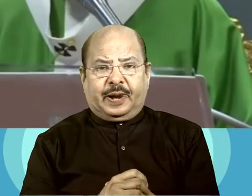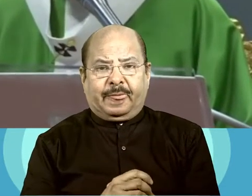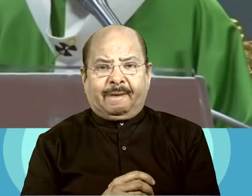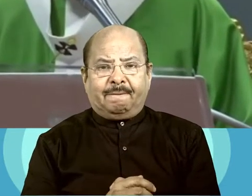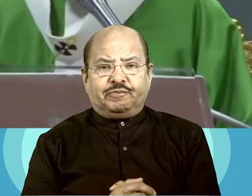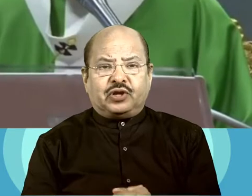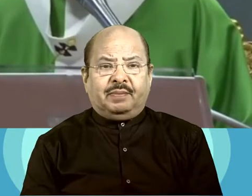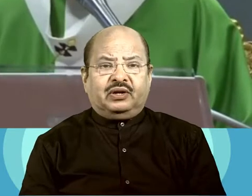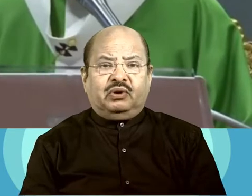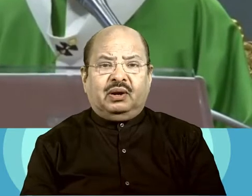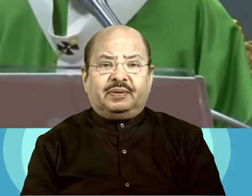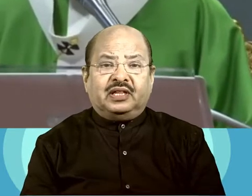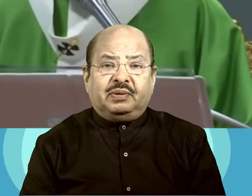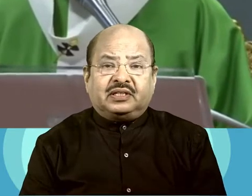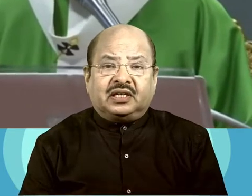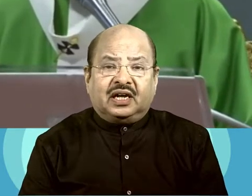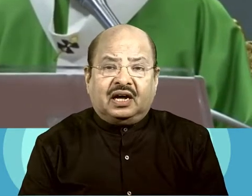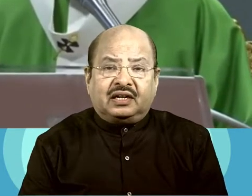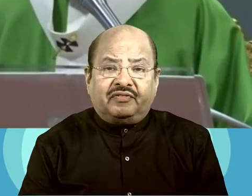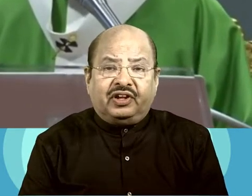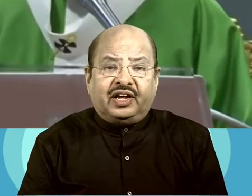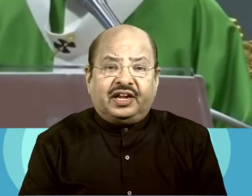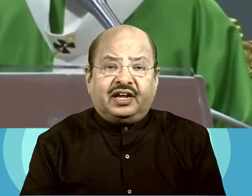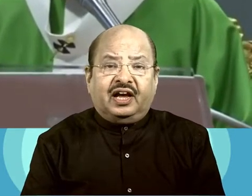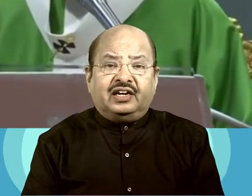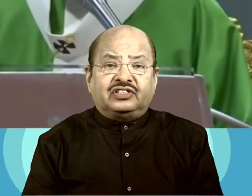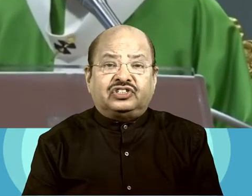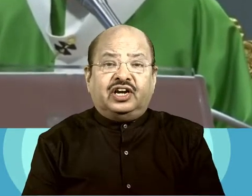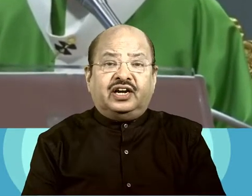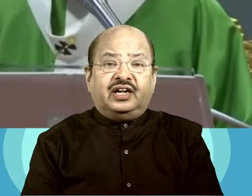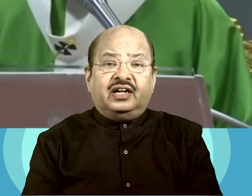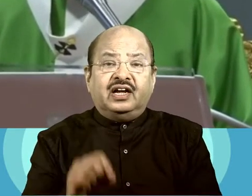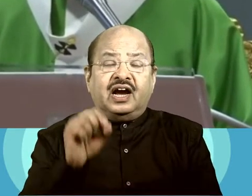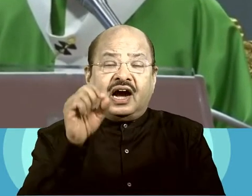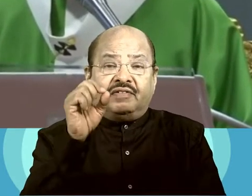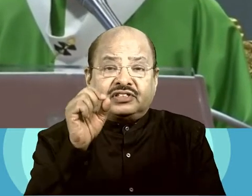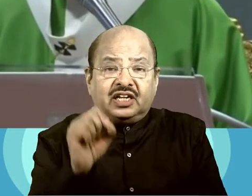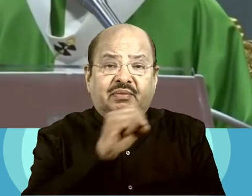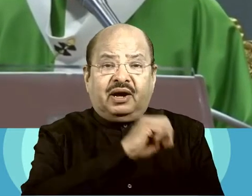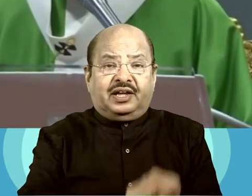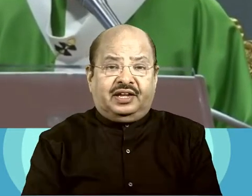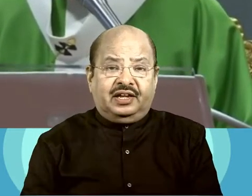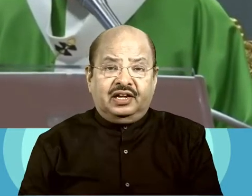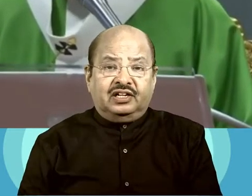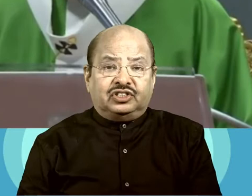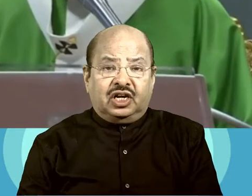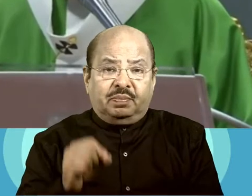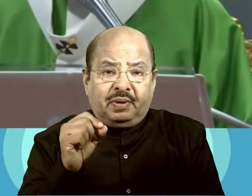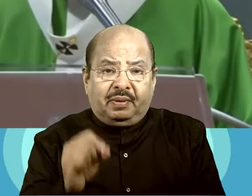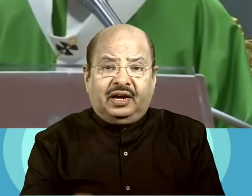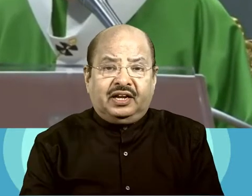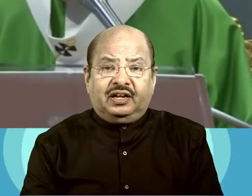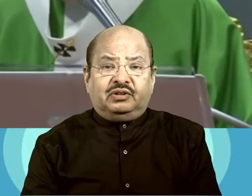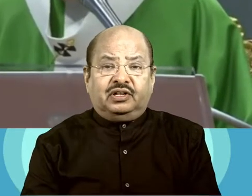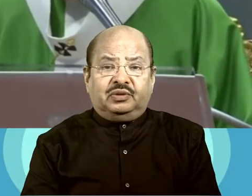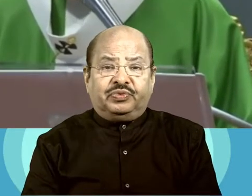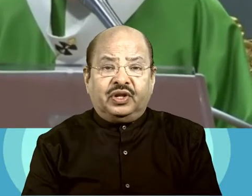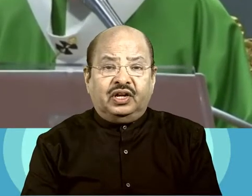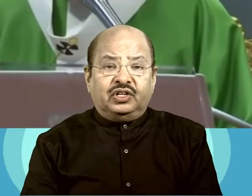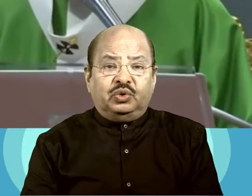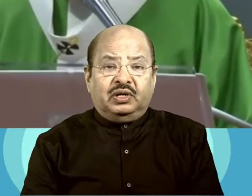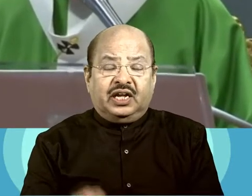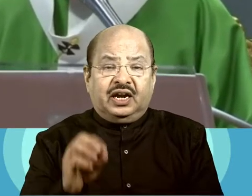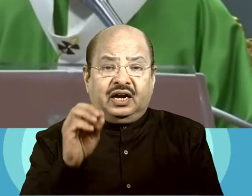അതിക്രമങ്ങൾക്കുമെതിരായി സഭയ്ക്കുള്ള പ്രതിബദ്ധത നവീകരിക്കാൻ സിനഡ് അവസരമായി.